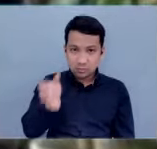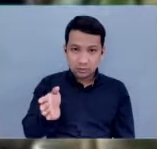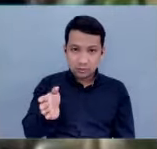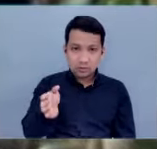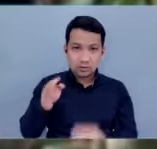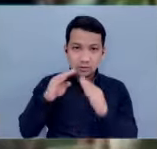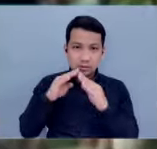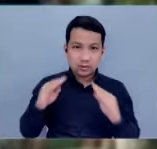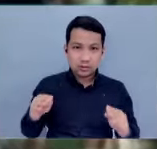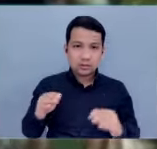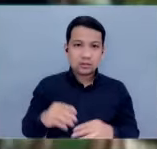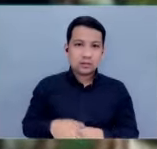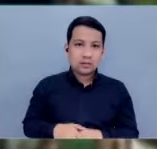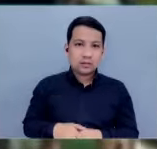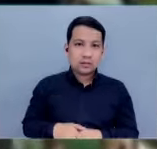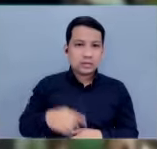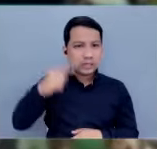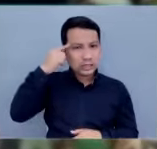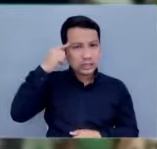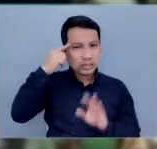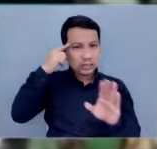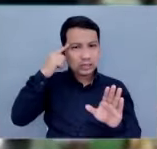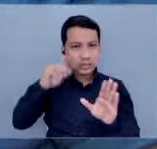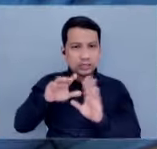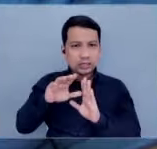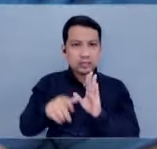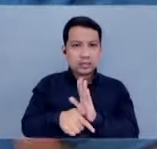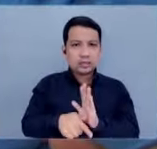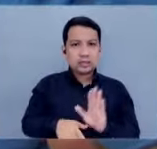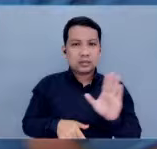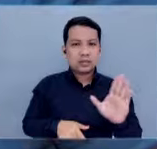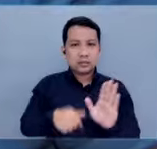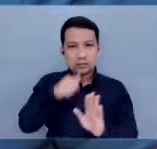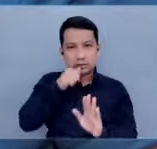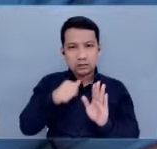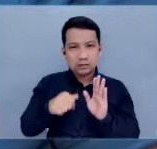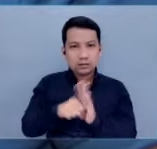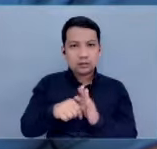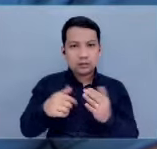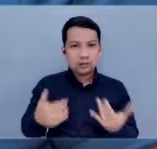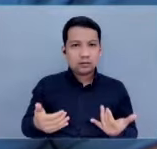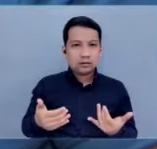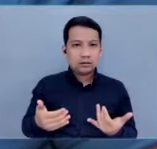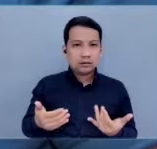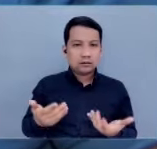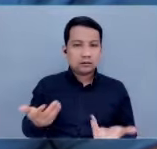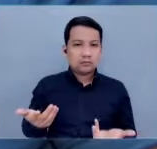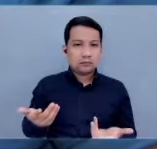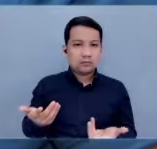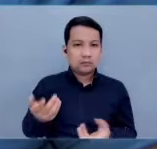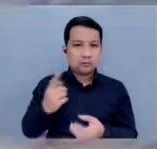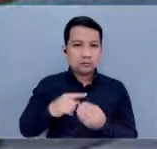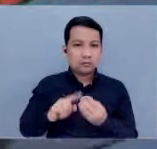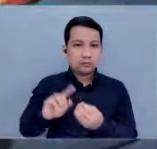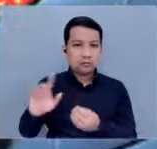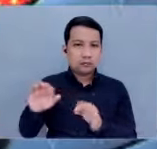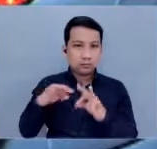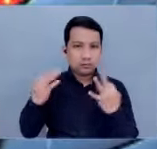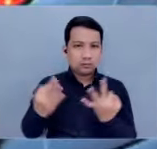nila, tandang-tanda ko po yung background. Diyan na siya nagtago dahil wala naman siyang ibang mapupuntahan kundi yung kanyang pamilya